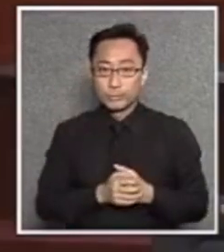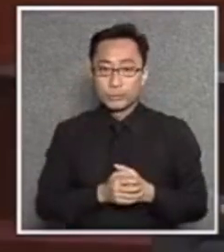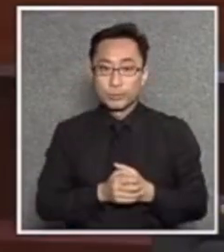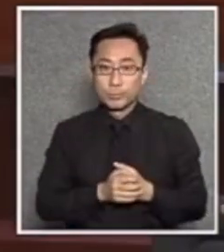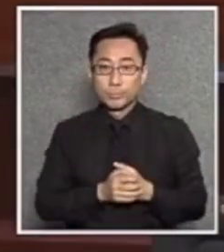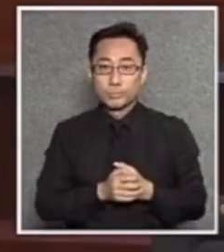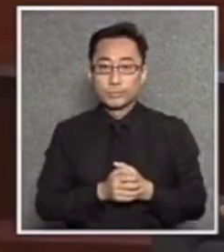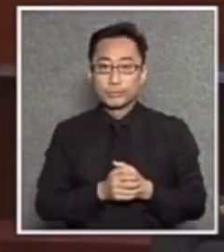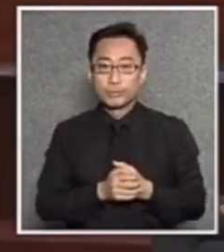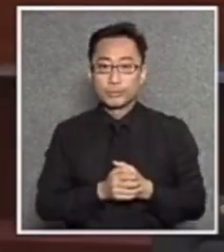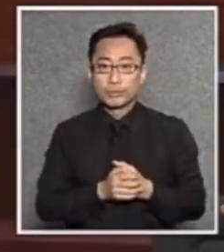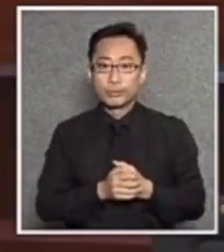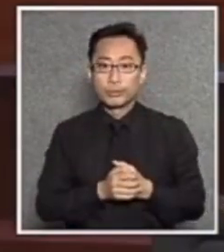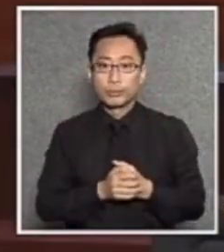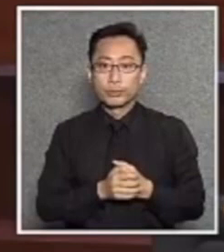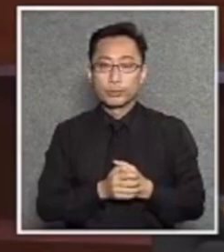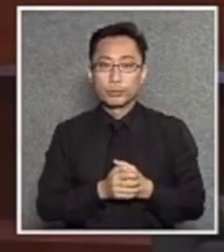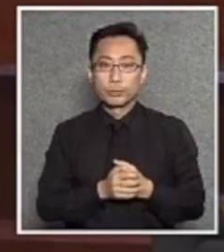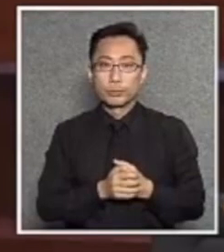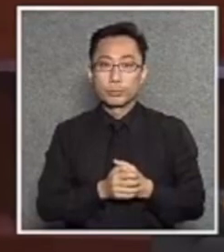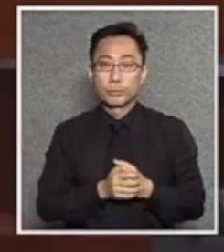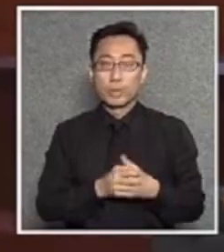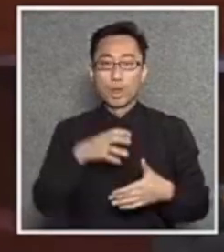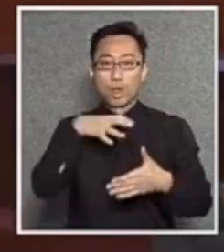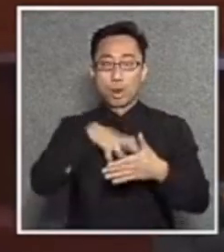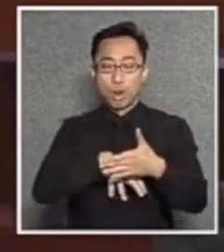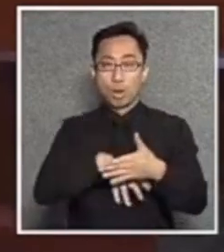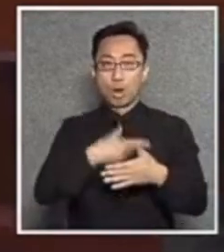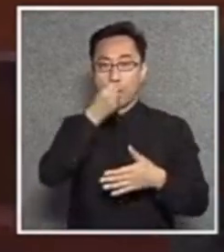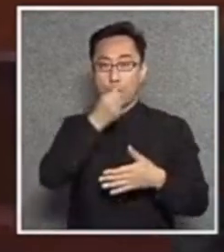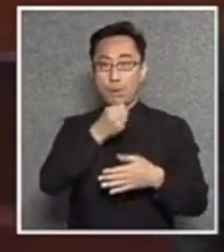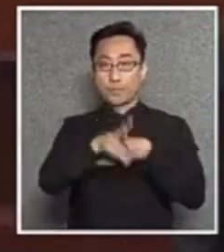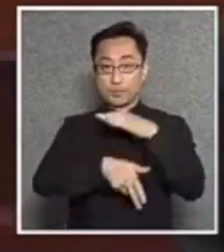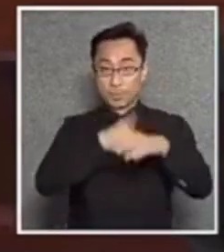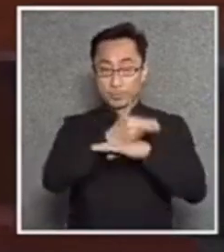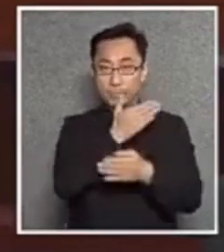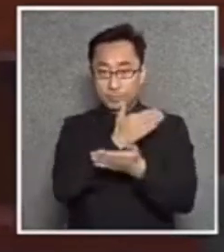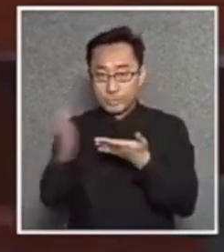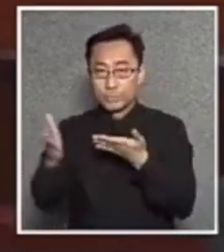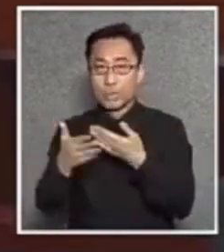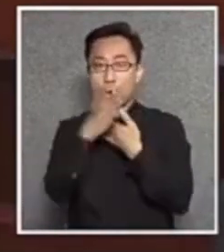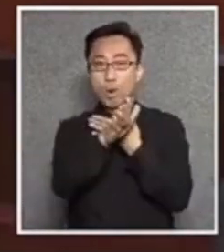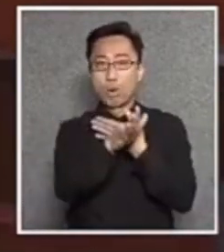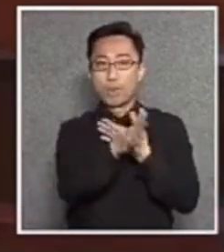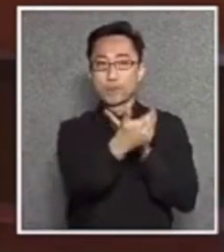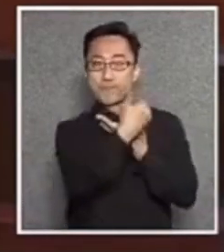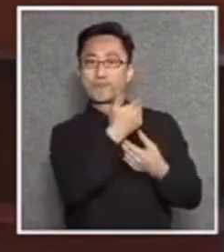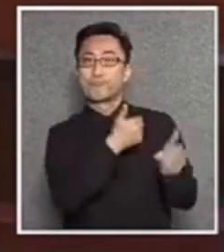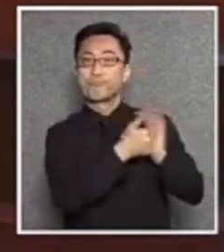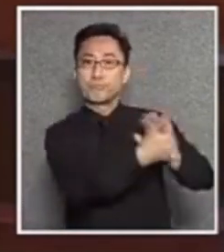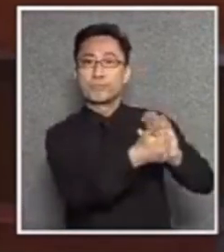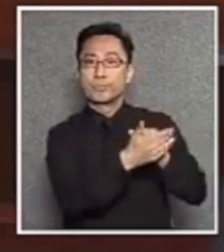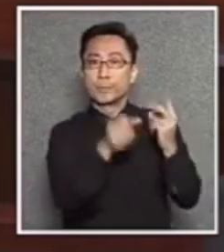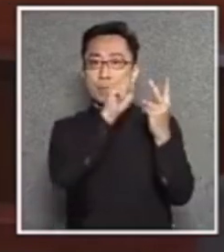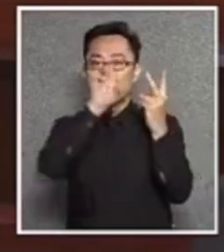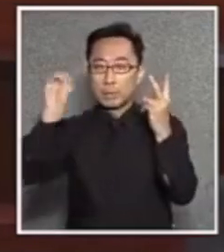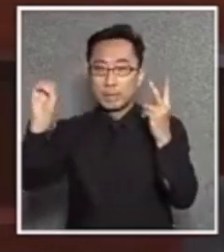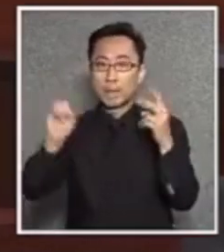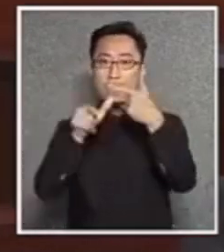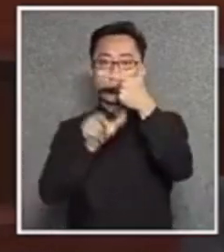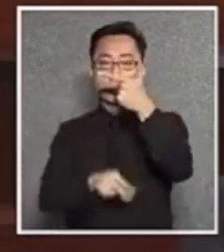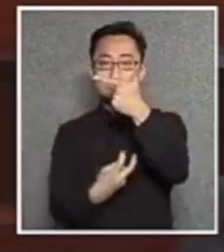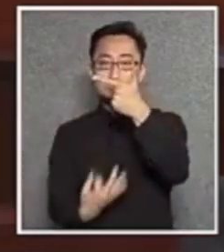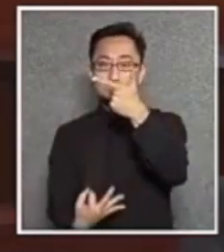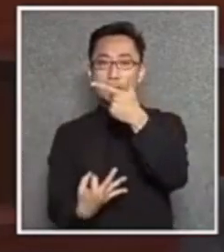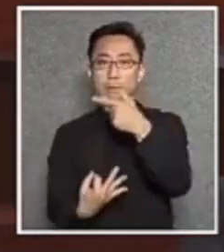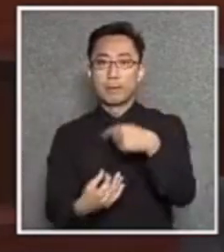内除国，内除港贼，外抗强权。主席，2010年8月23日